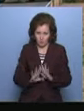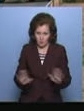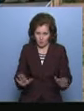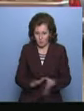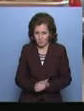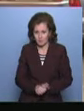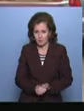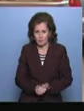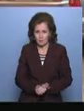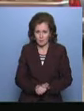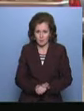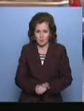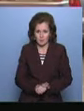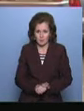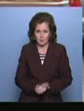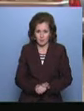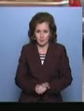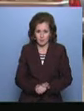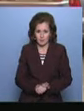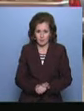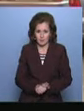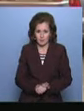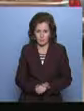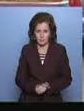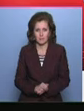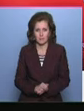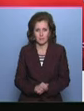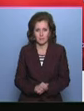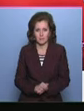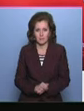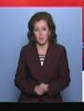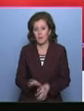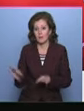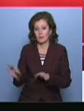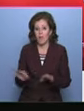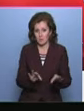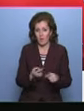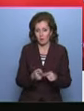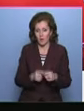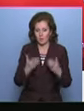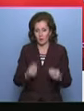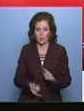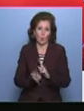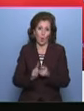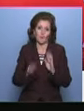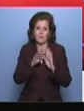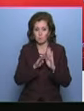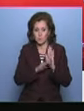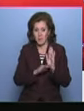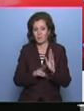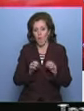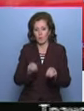страшной трагедией. Елена Риверчук, Александр Широбоков, телеканал «Моя Удмуртия». Транспортники в эти дни меняют расписание на дачные